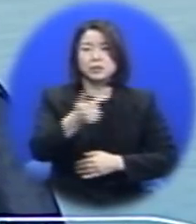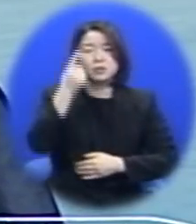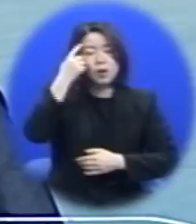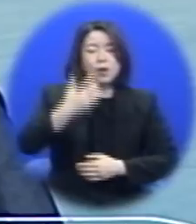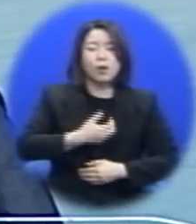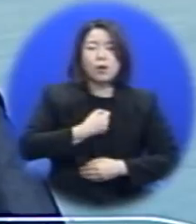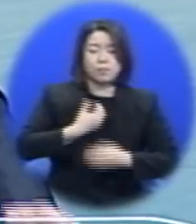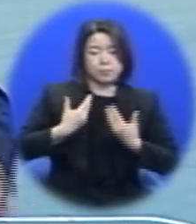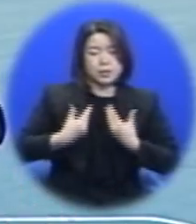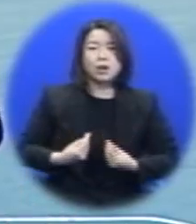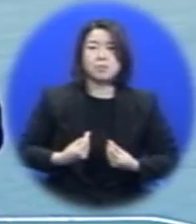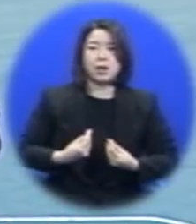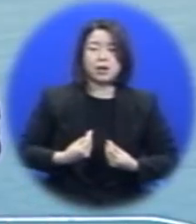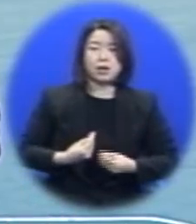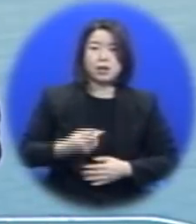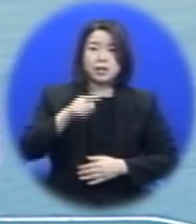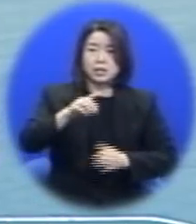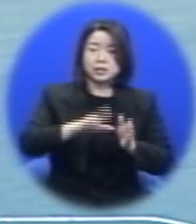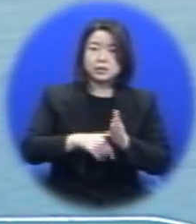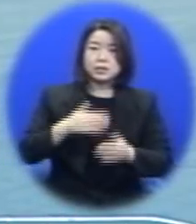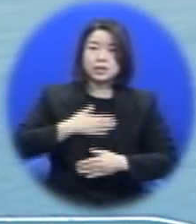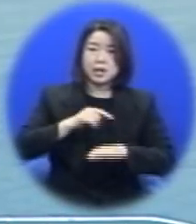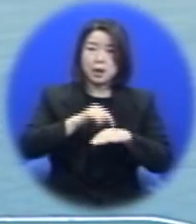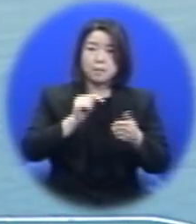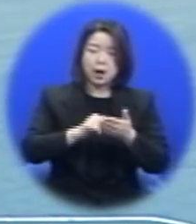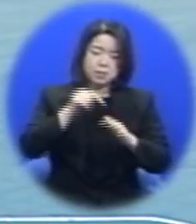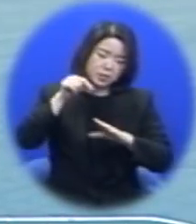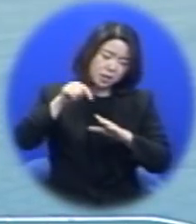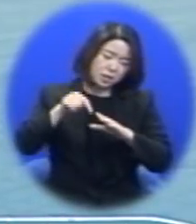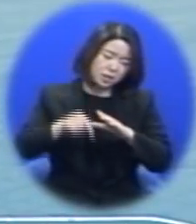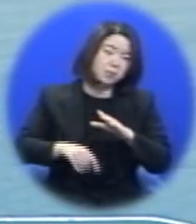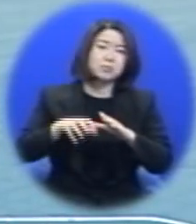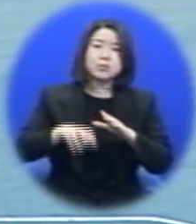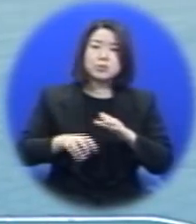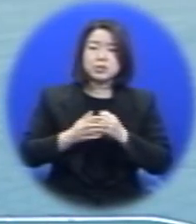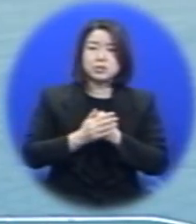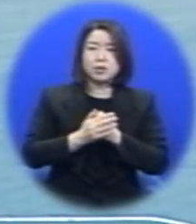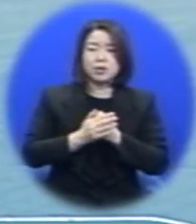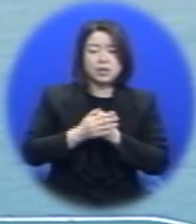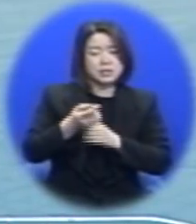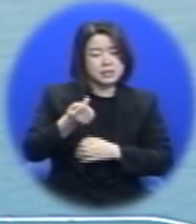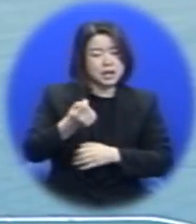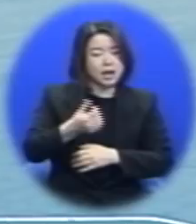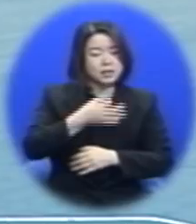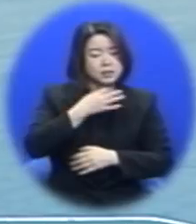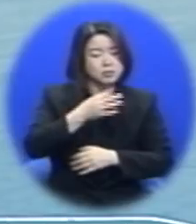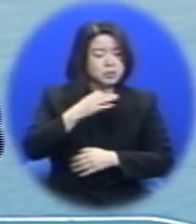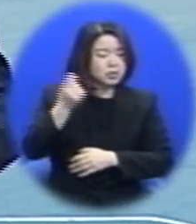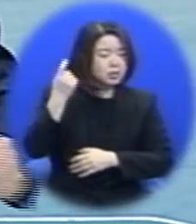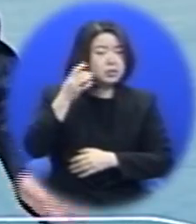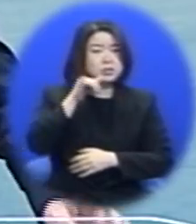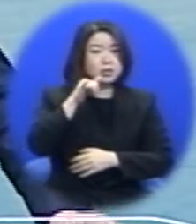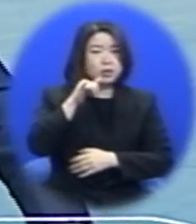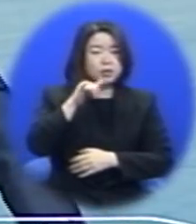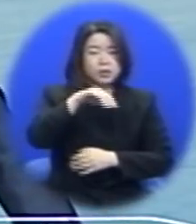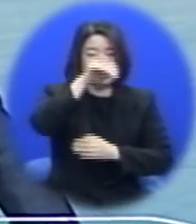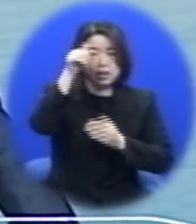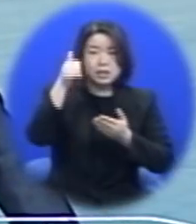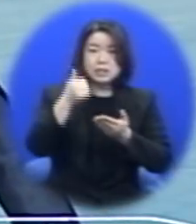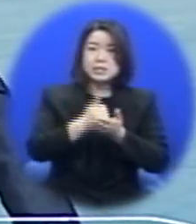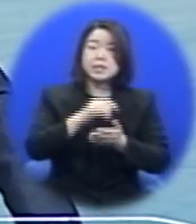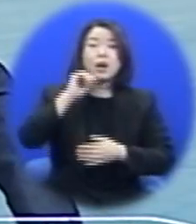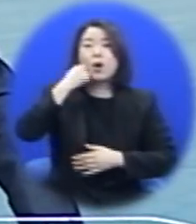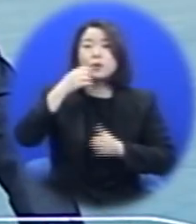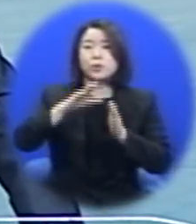절망감이었다. 그런데 그때 내 마음 깊은 곳에서 나지막한 음성이 들려왔다. 인생의 어려운